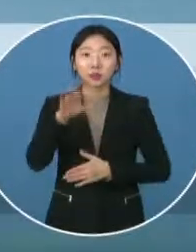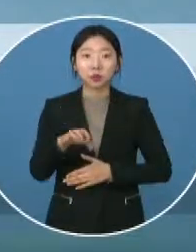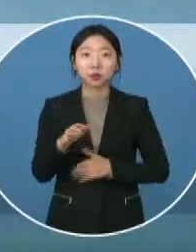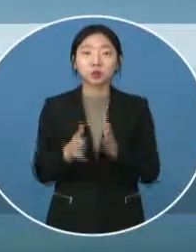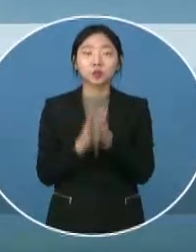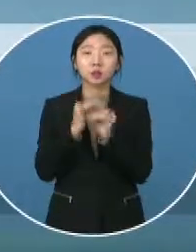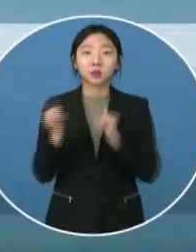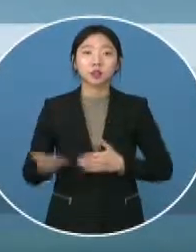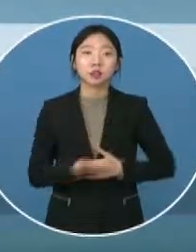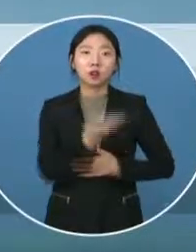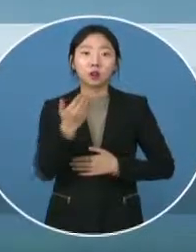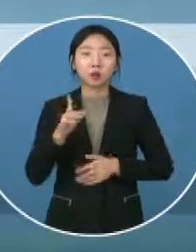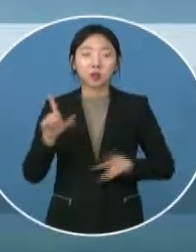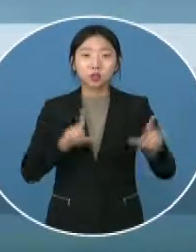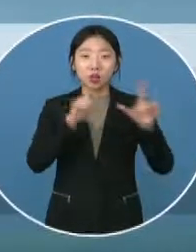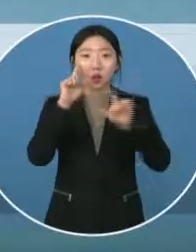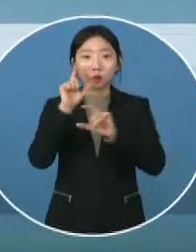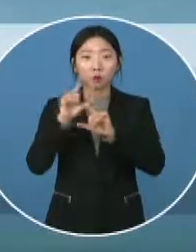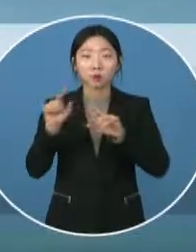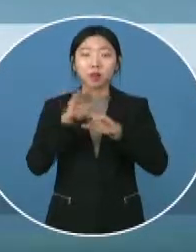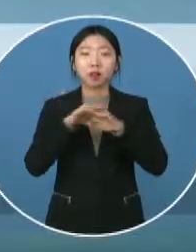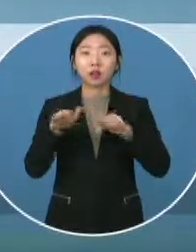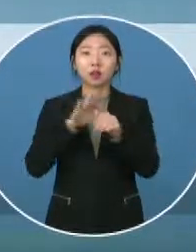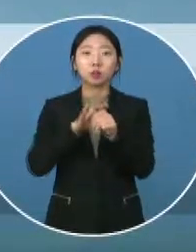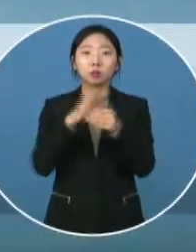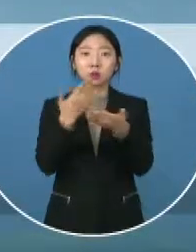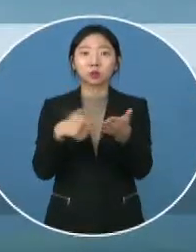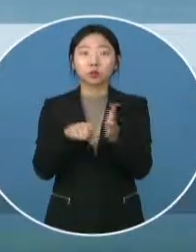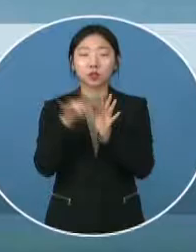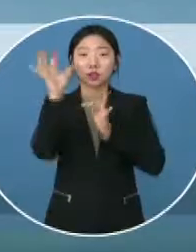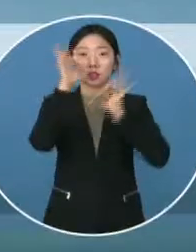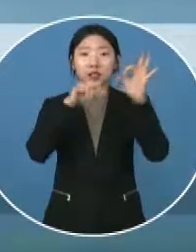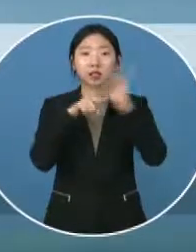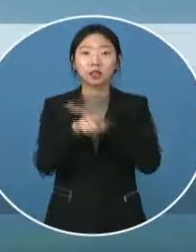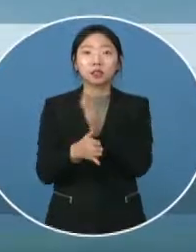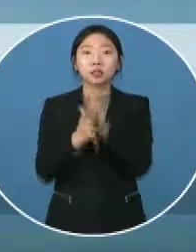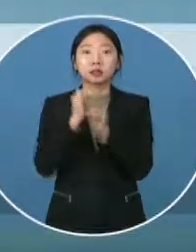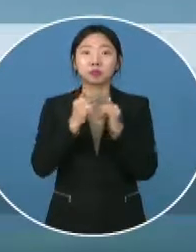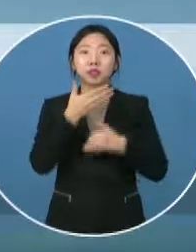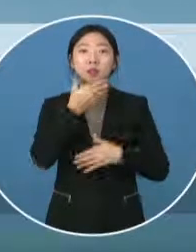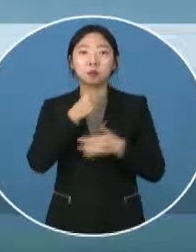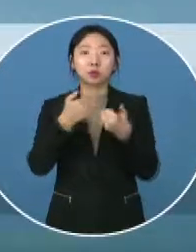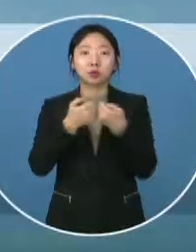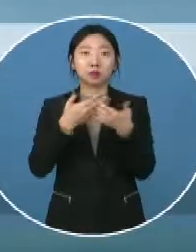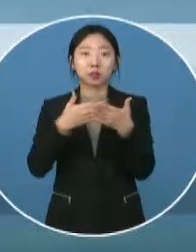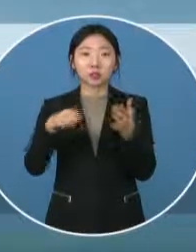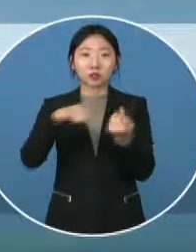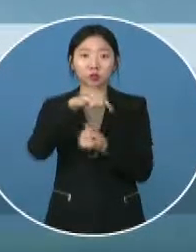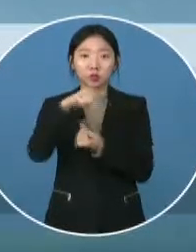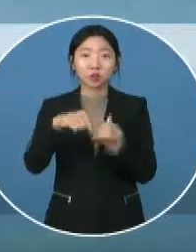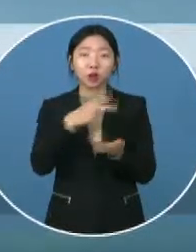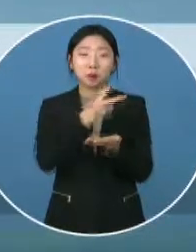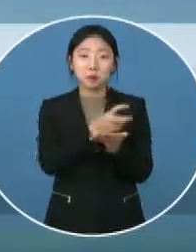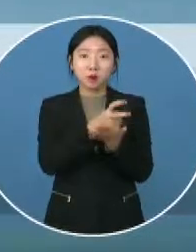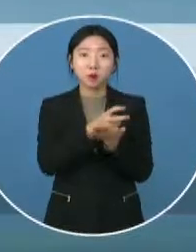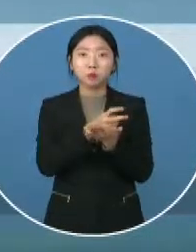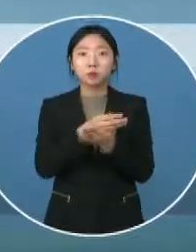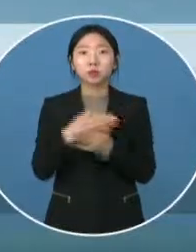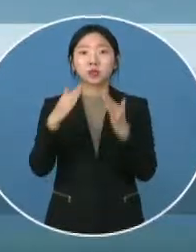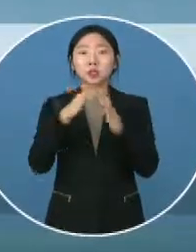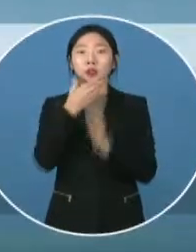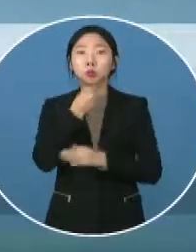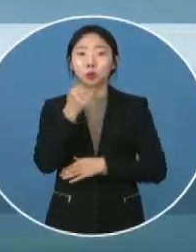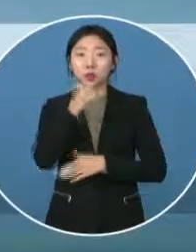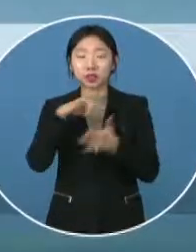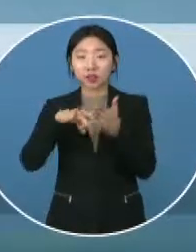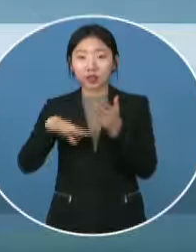안양시 에서는 시민 여러분의 생활 속 고민을 해결해 드리기 위해 찾아가는 시민 행복 상담실을 운영합니다 법률 부터